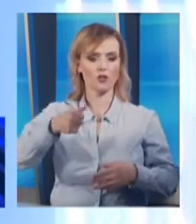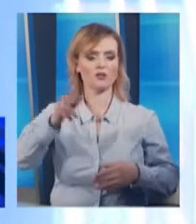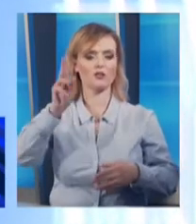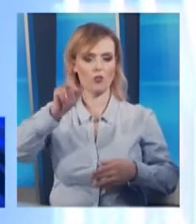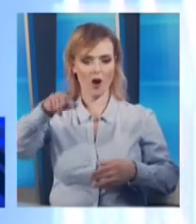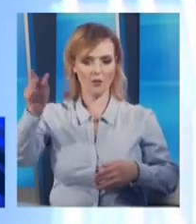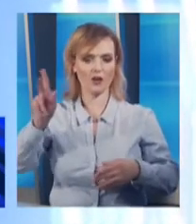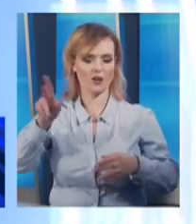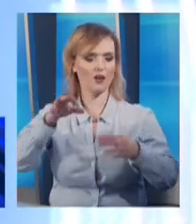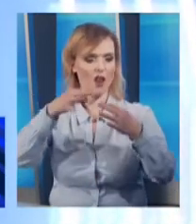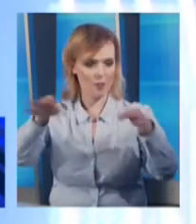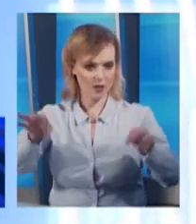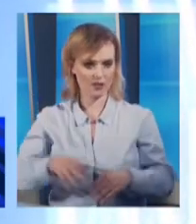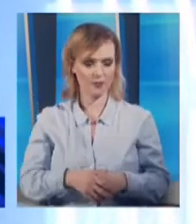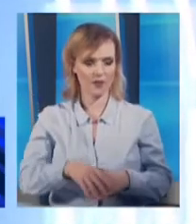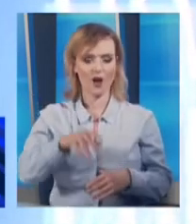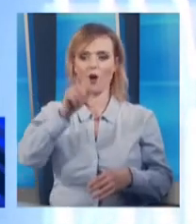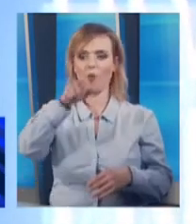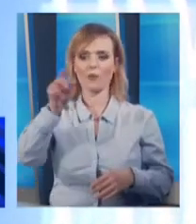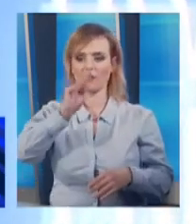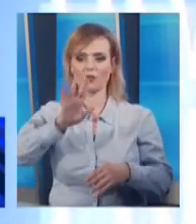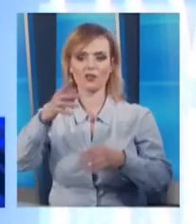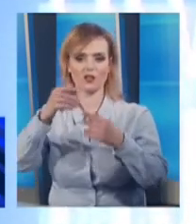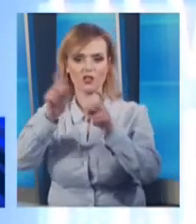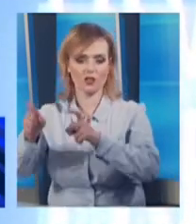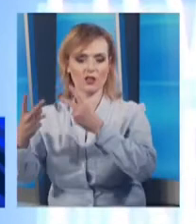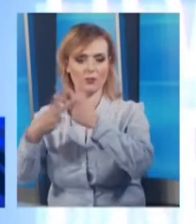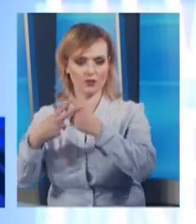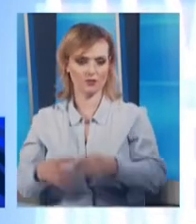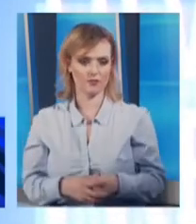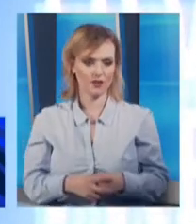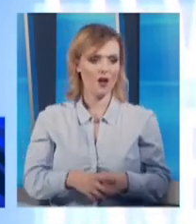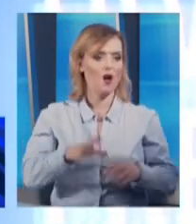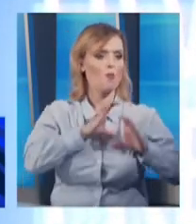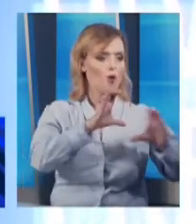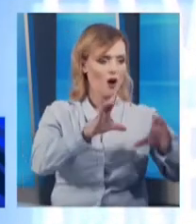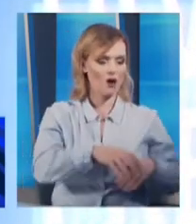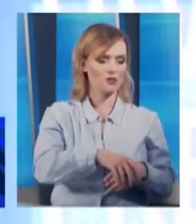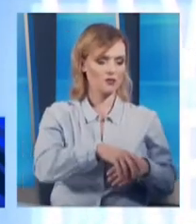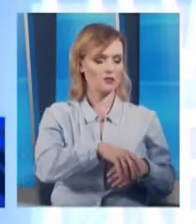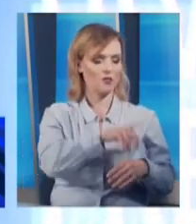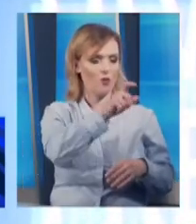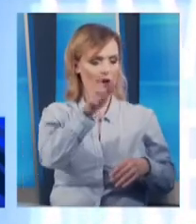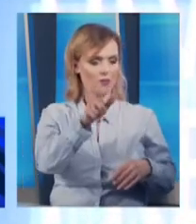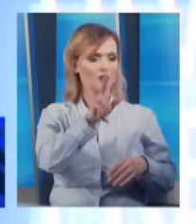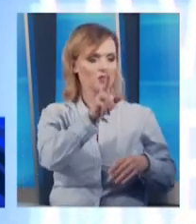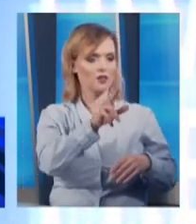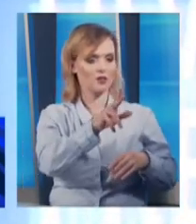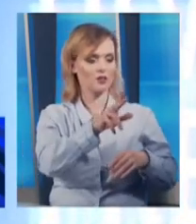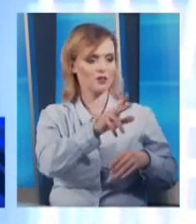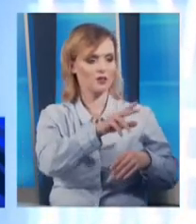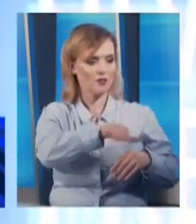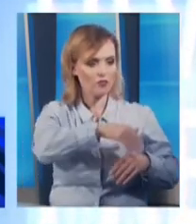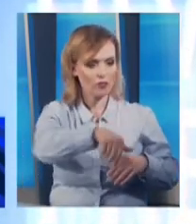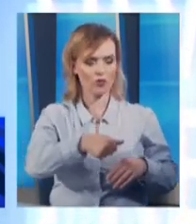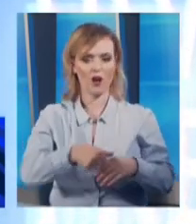oameni nevinoveți în pușcărie, înseamnă bogăție pentru hoți și sărăcie pentru oameni care muncesc. Țara